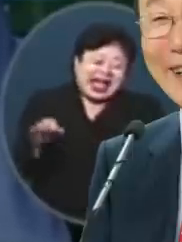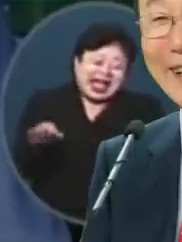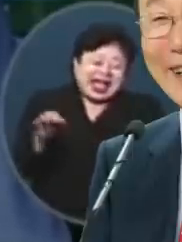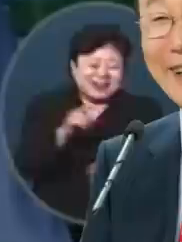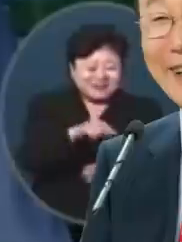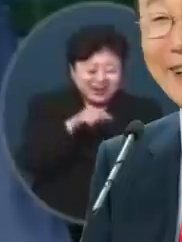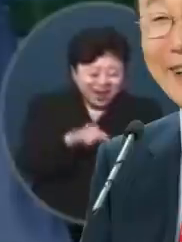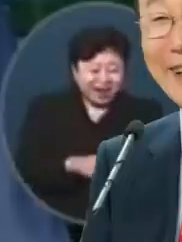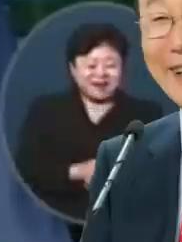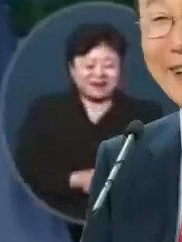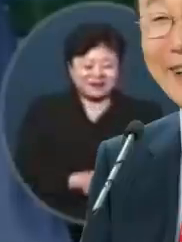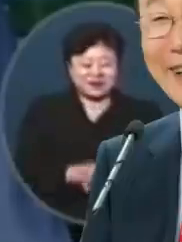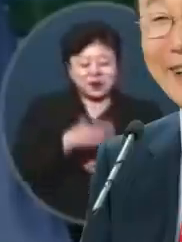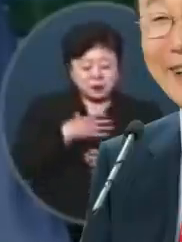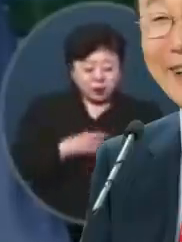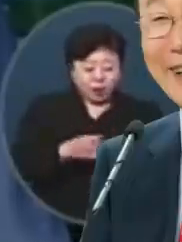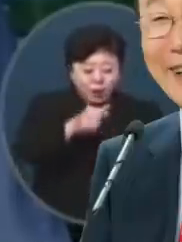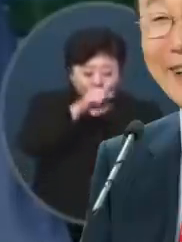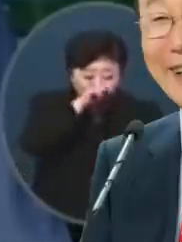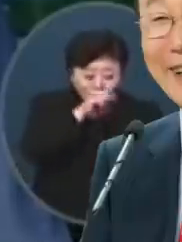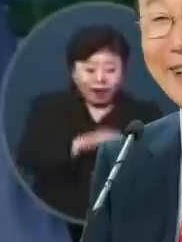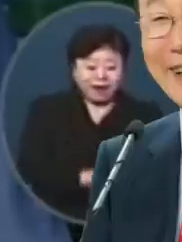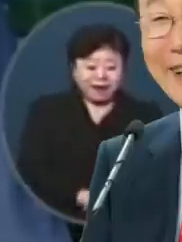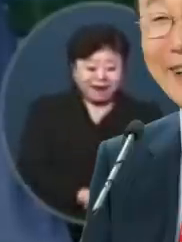마음이 아주 행복하고 편안하고 좋습니다.